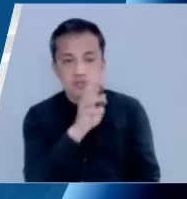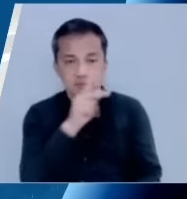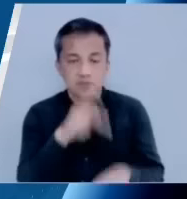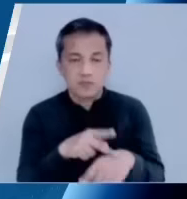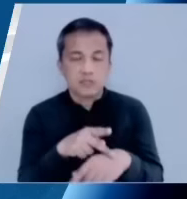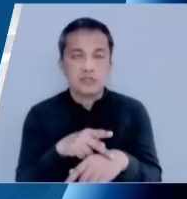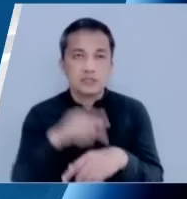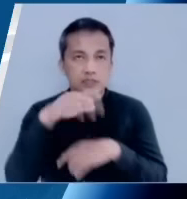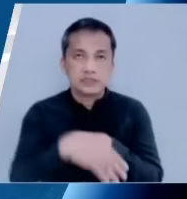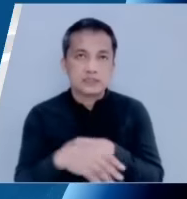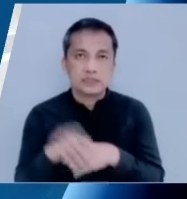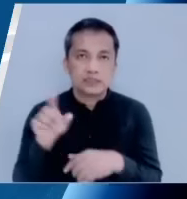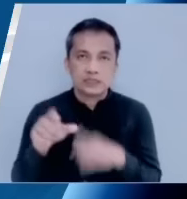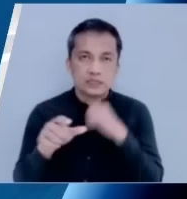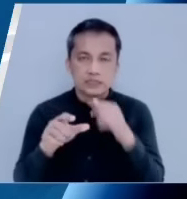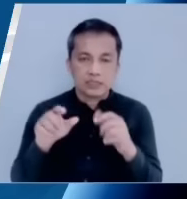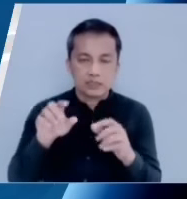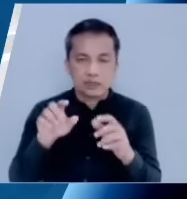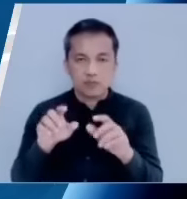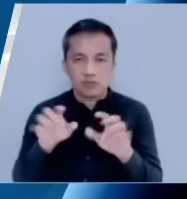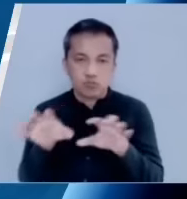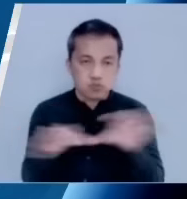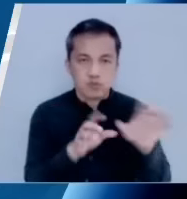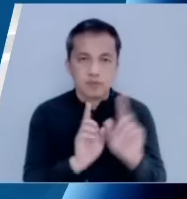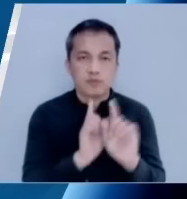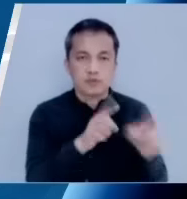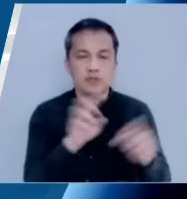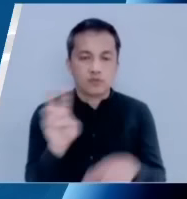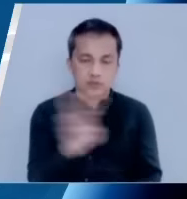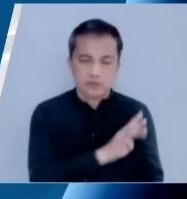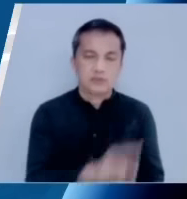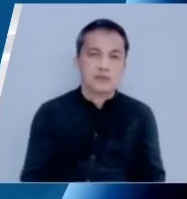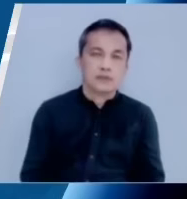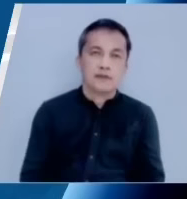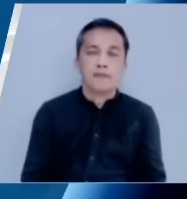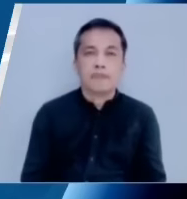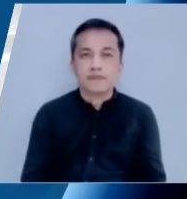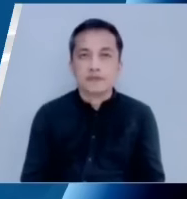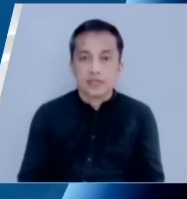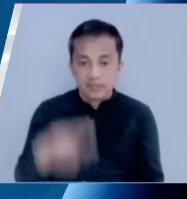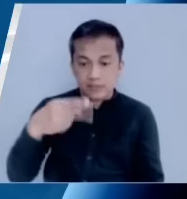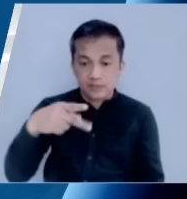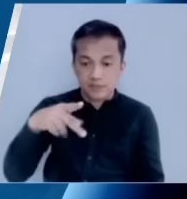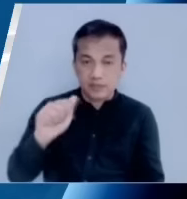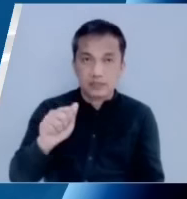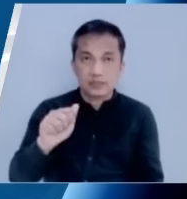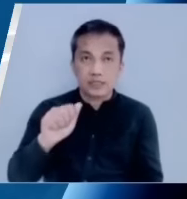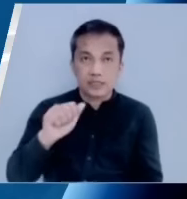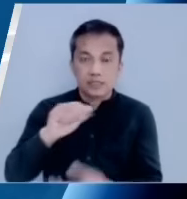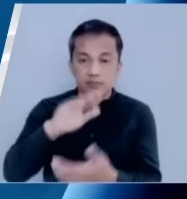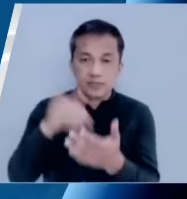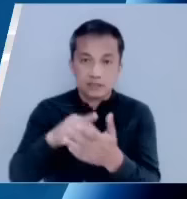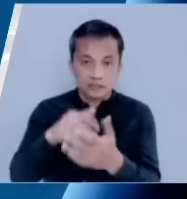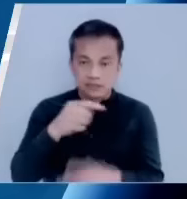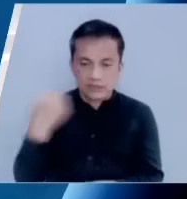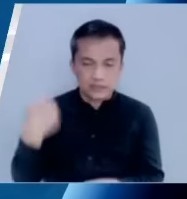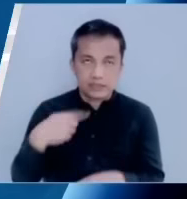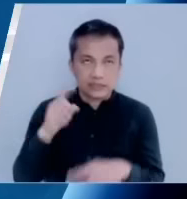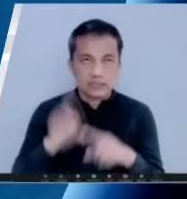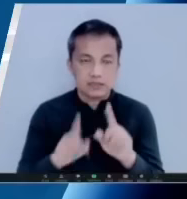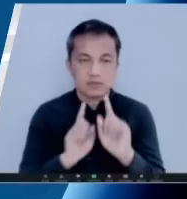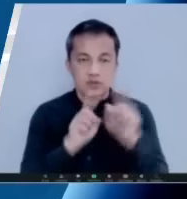hindi po gaano makagalaw kaagad pakanluran at dahil nga po dun sa high pressure area dito po sa mainland China, hindi rin po yan makagalaw